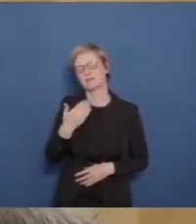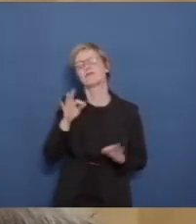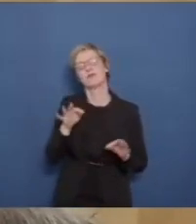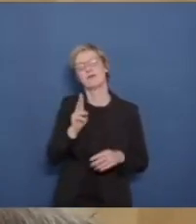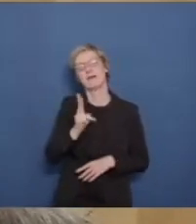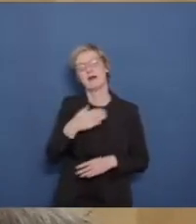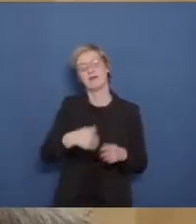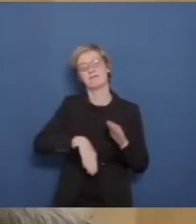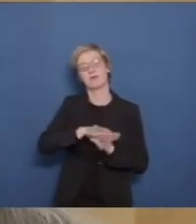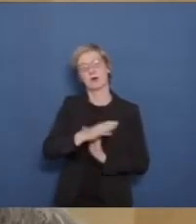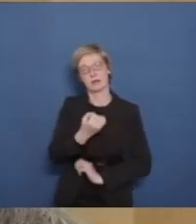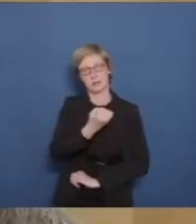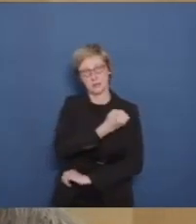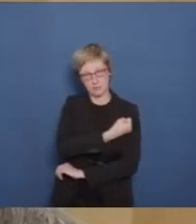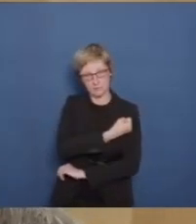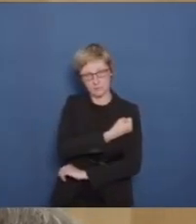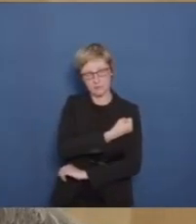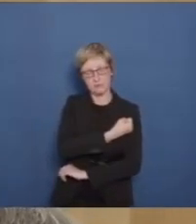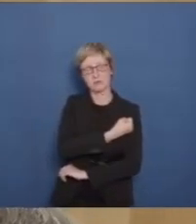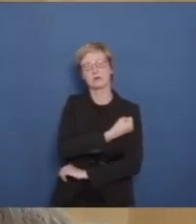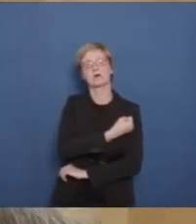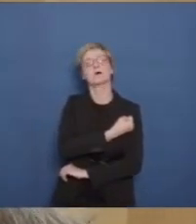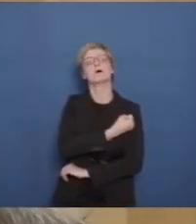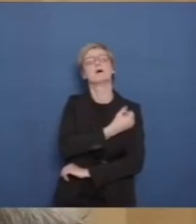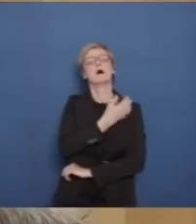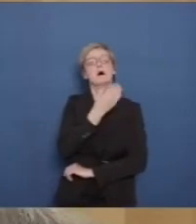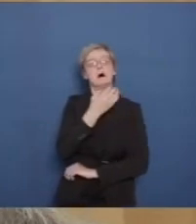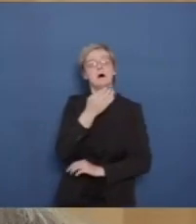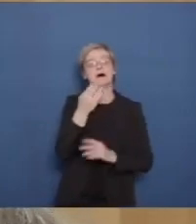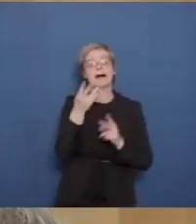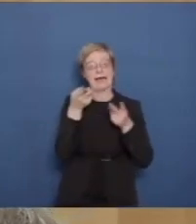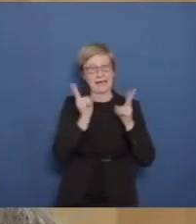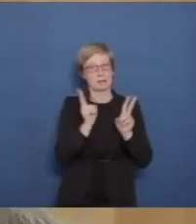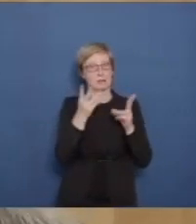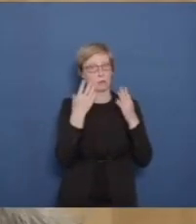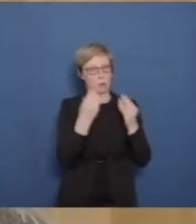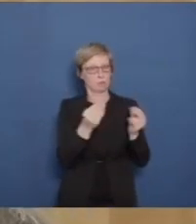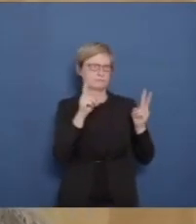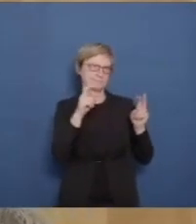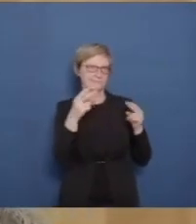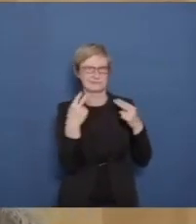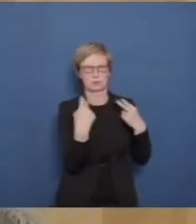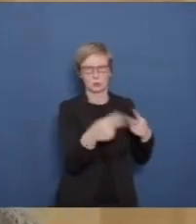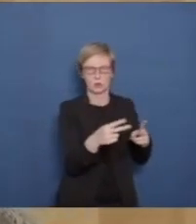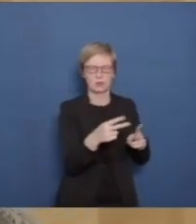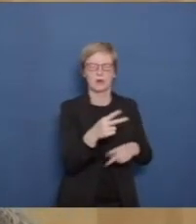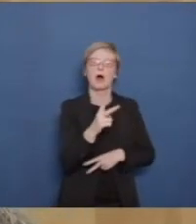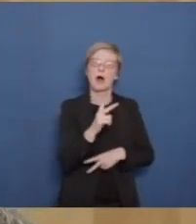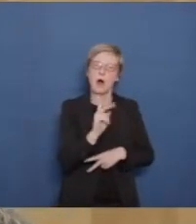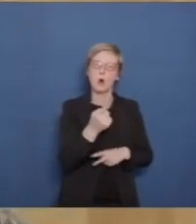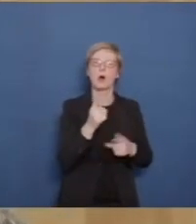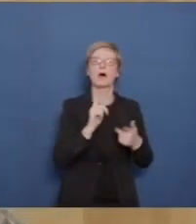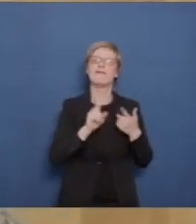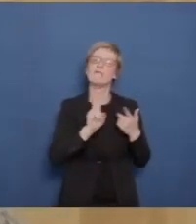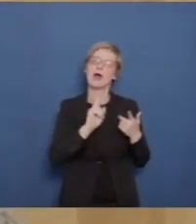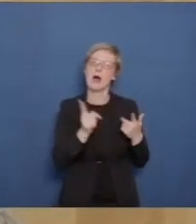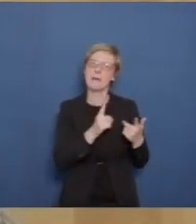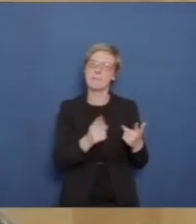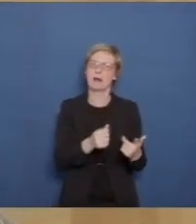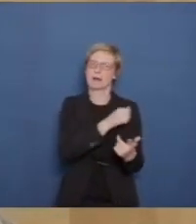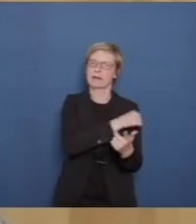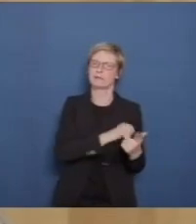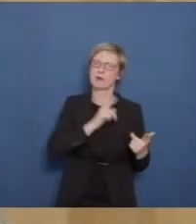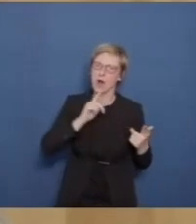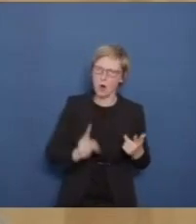Vollgeimpfte die Rückgabe oder Wiederausübung ihrer Rechte geben sollte, sondern auch für Personen, die einfach geimpft sind, weil es ja